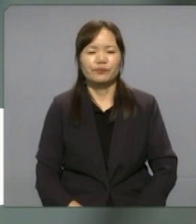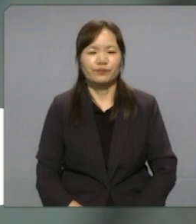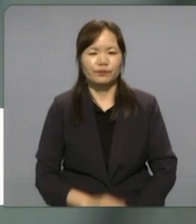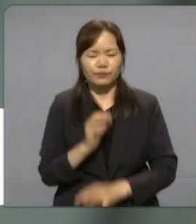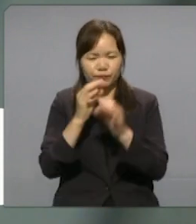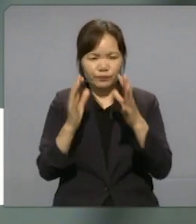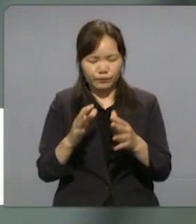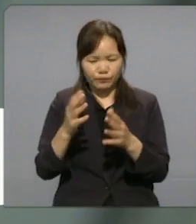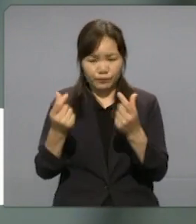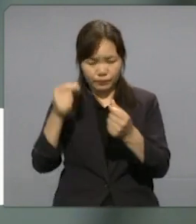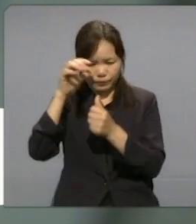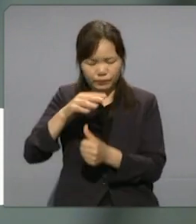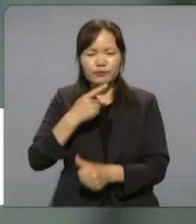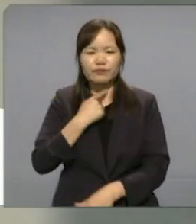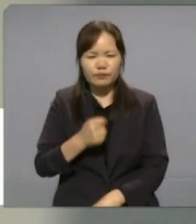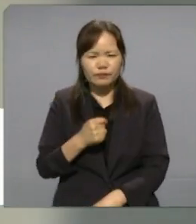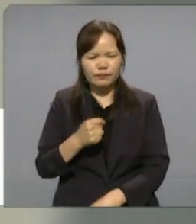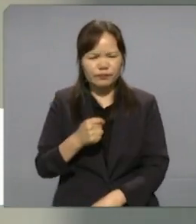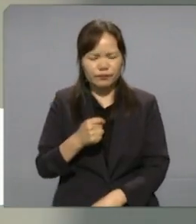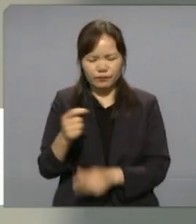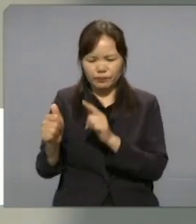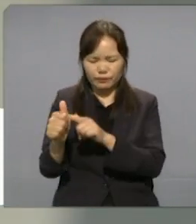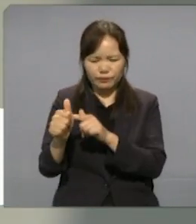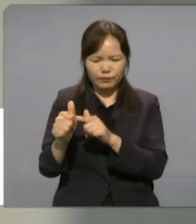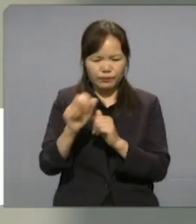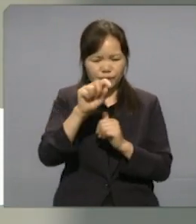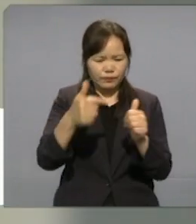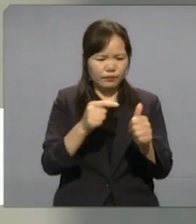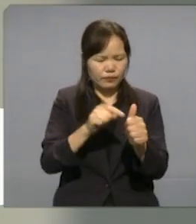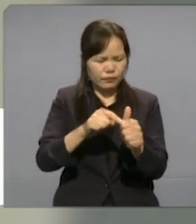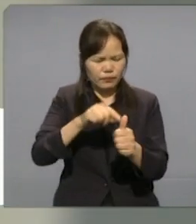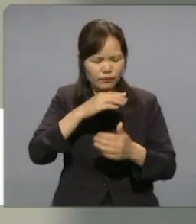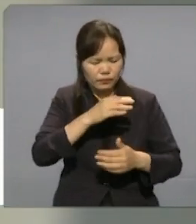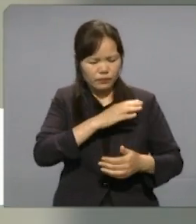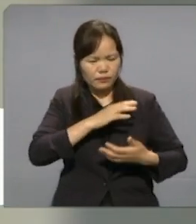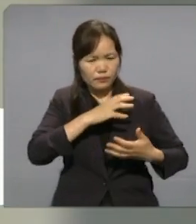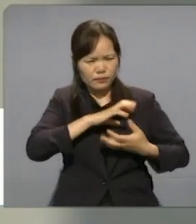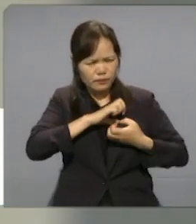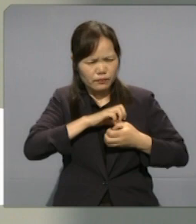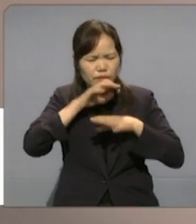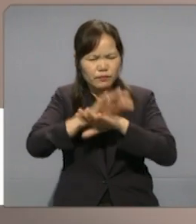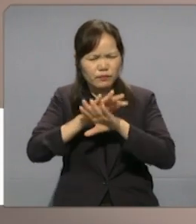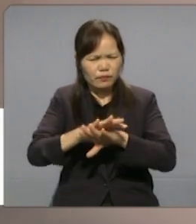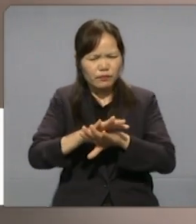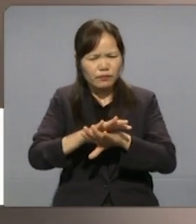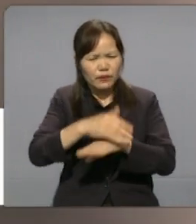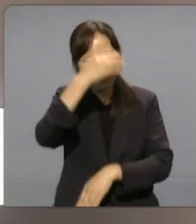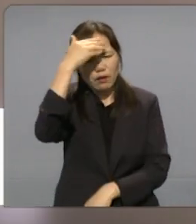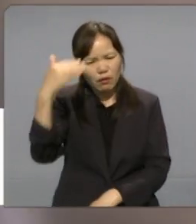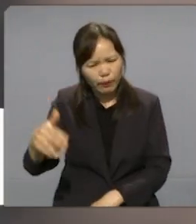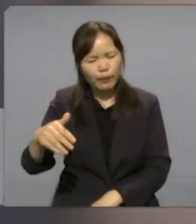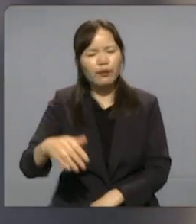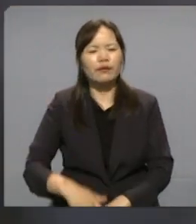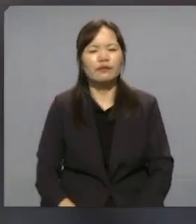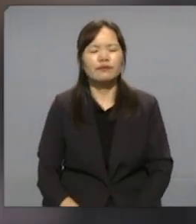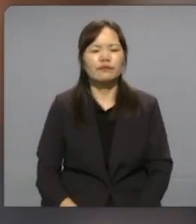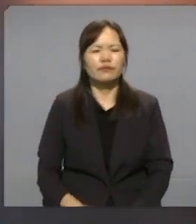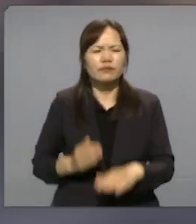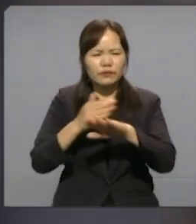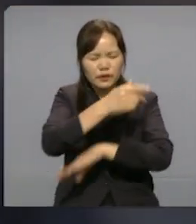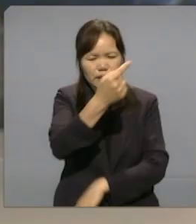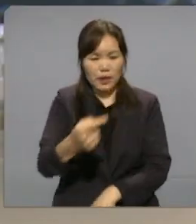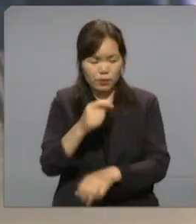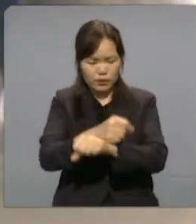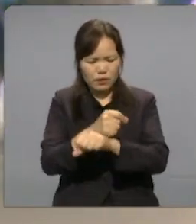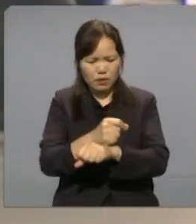사이 동료 수용자가 문 씨에게 심폐소생술을 했고 다행히 위험한 상황을 넘겼습니다. 뒤늦게 현장에 온 교정